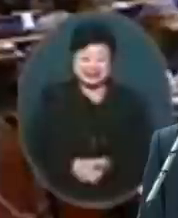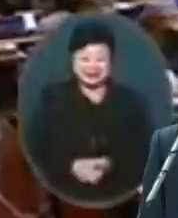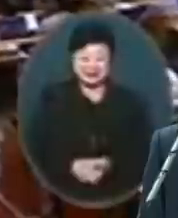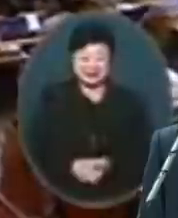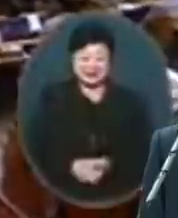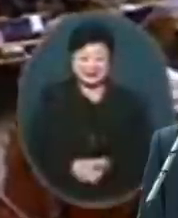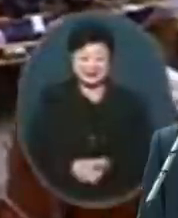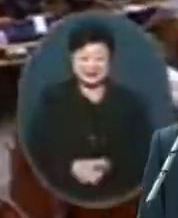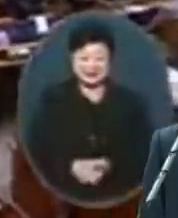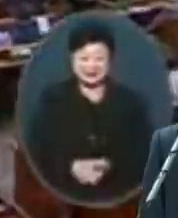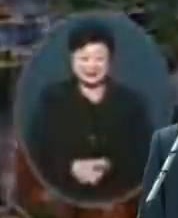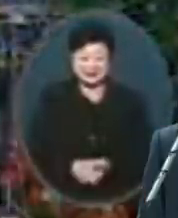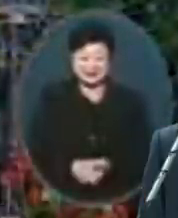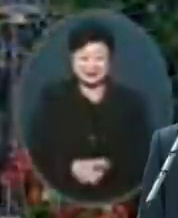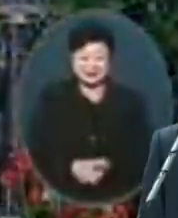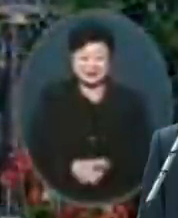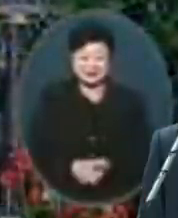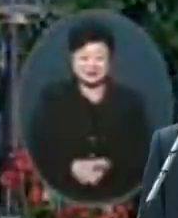원했었습니다.